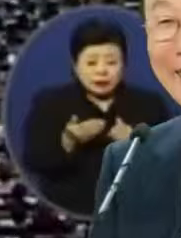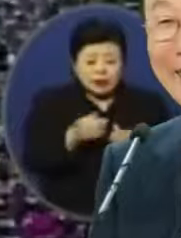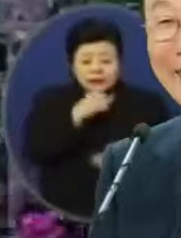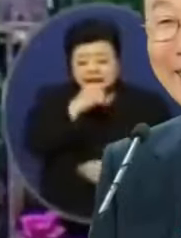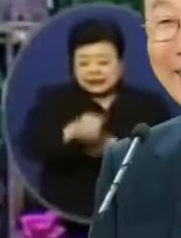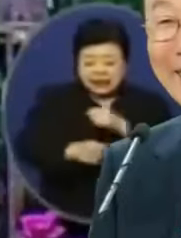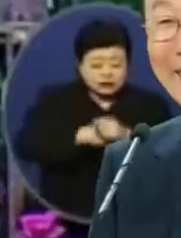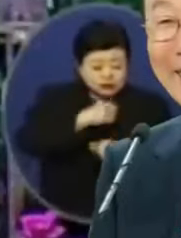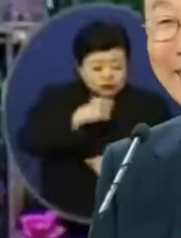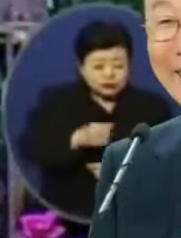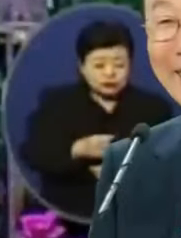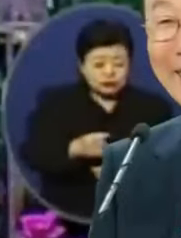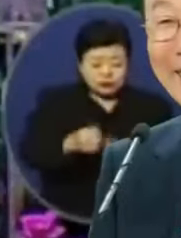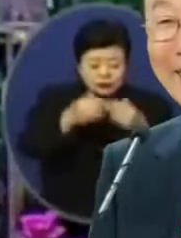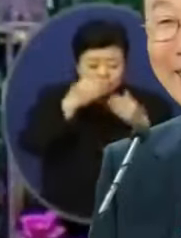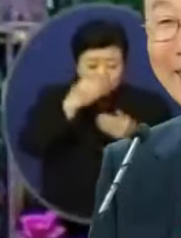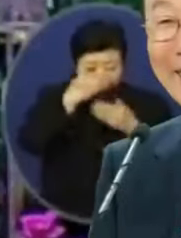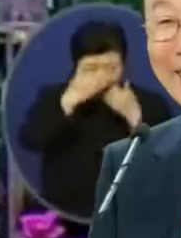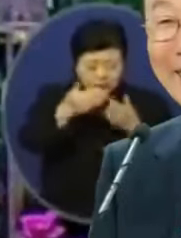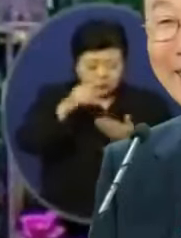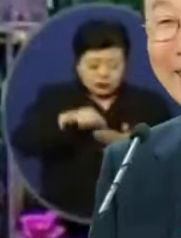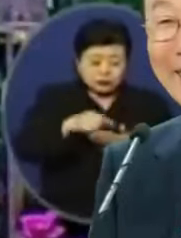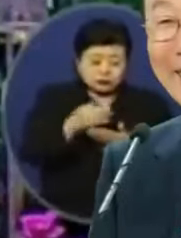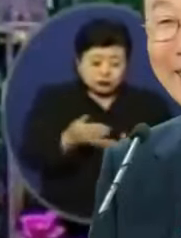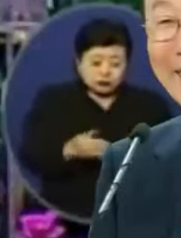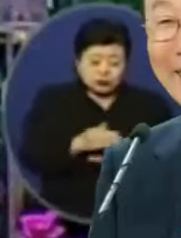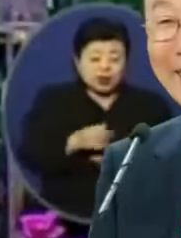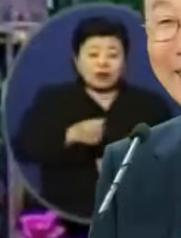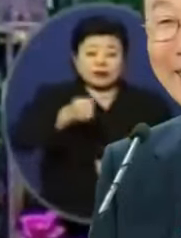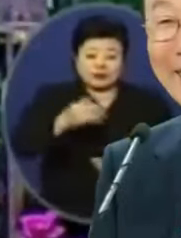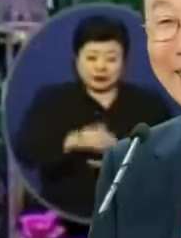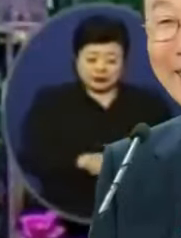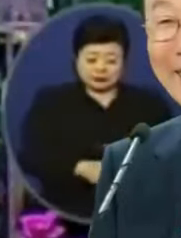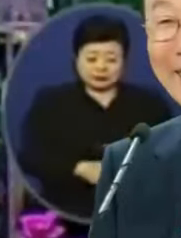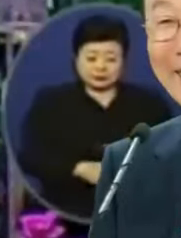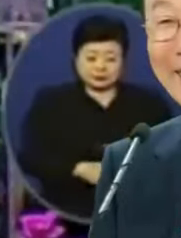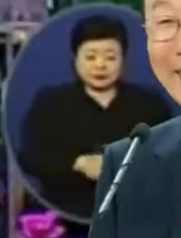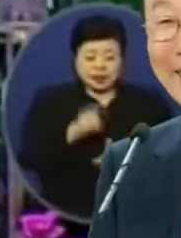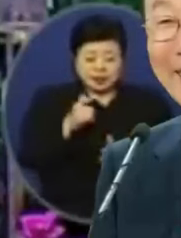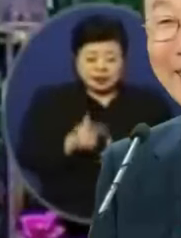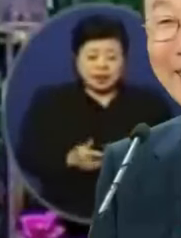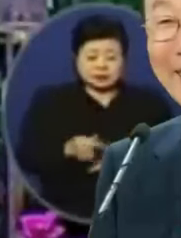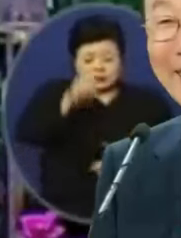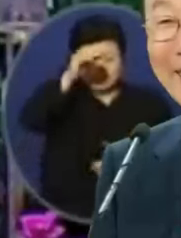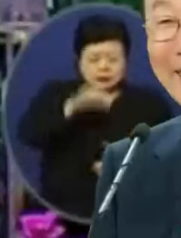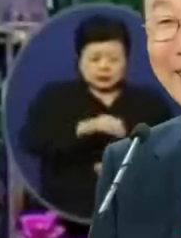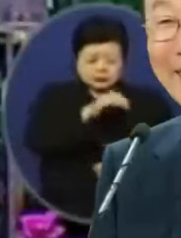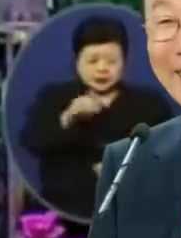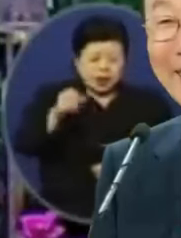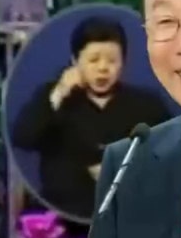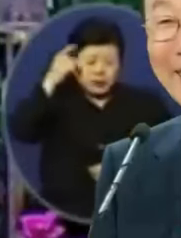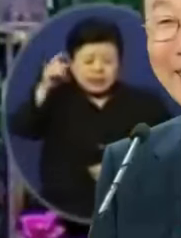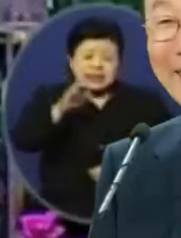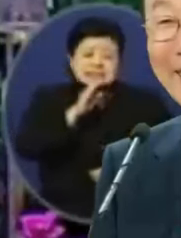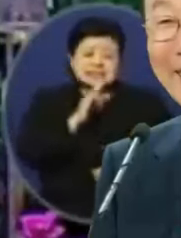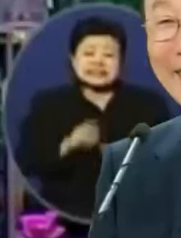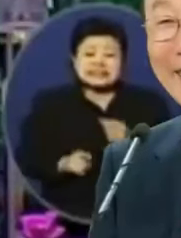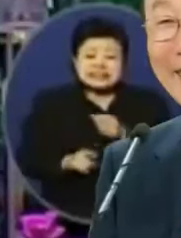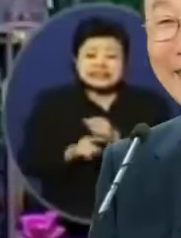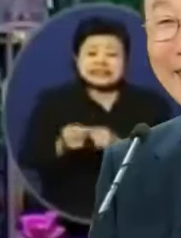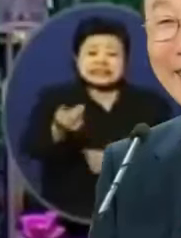자유를 값주고 사서 주신 것은 다 우리의 것이 되고 마는 것입니다. 예수님의 십자가는 참으로 위대한 진리요